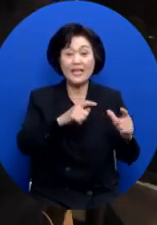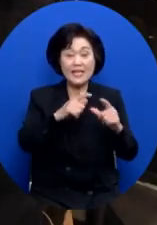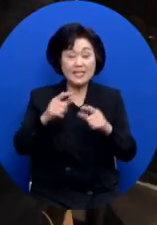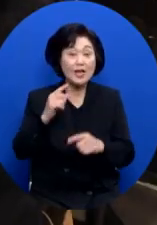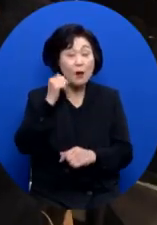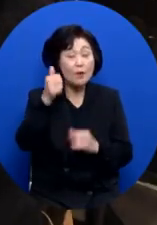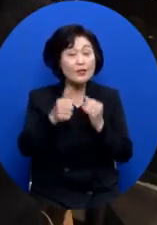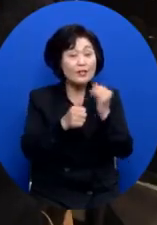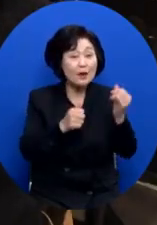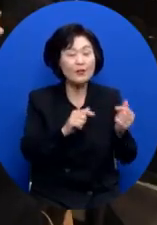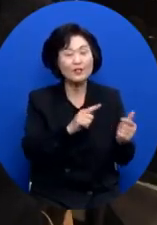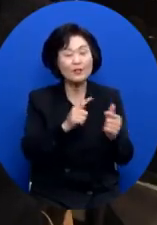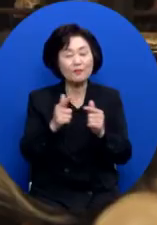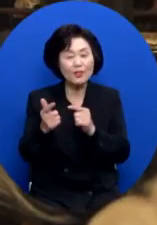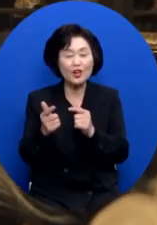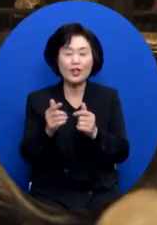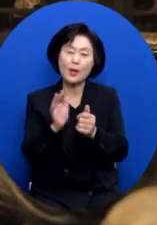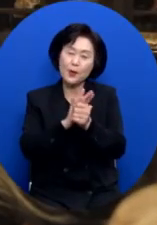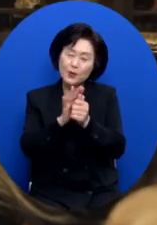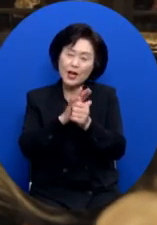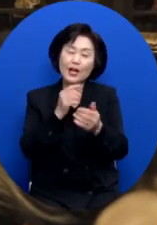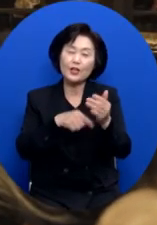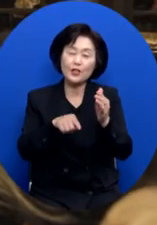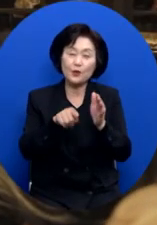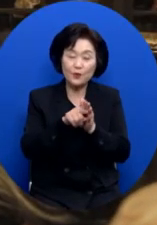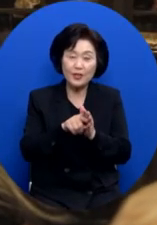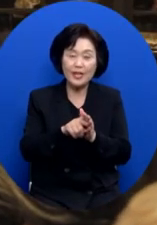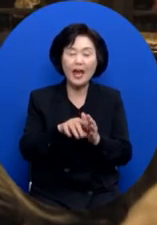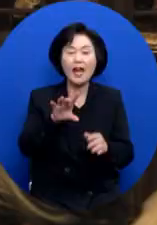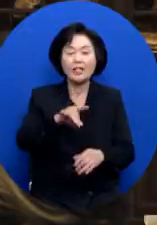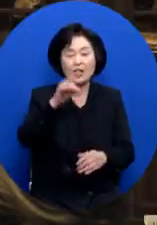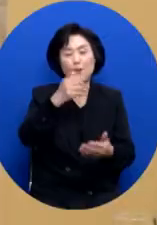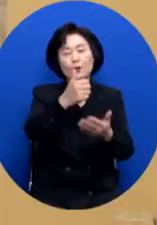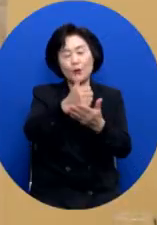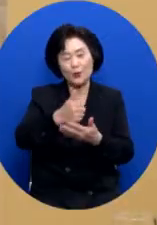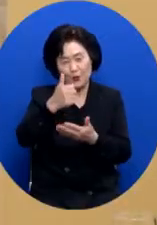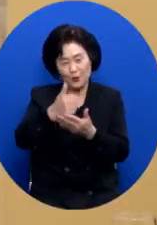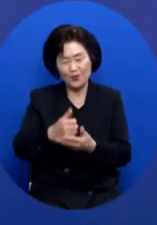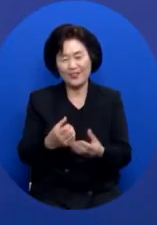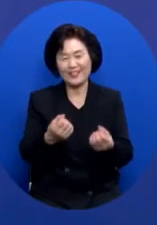위로하고 격려하기 위해 처음으로 초청 오찬 행사를 가졌습니다.